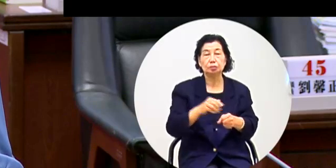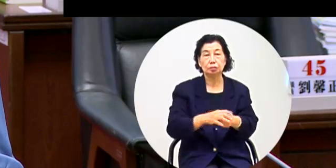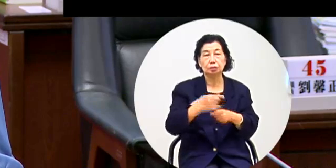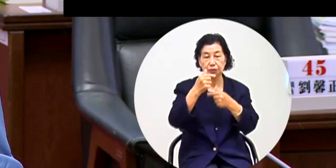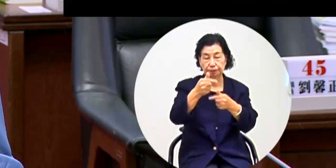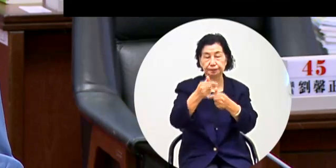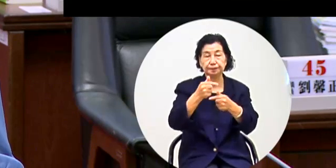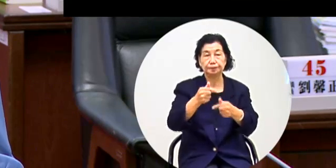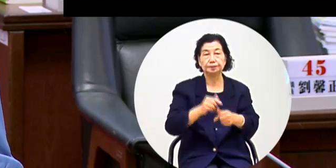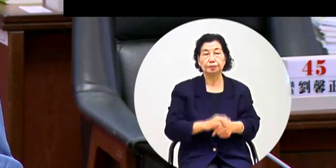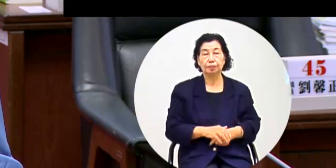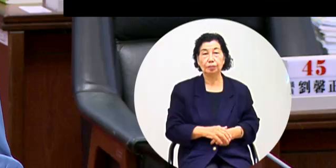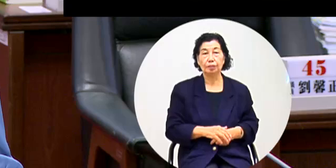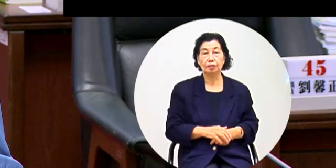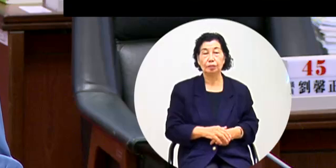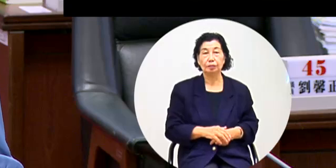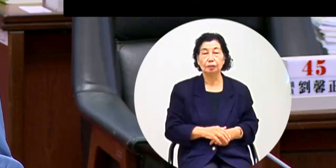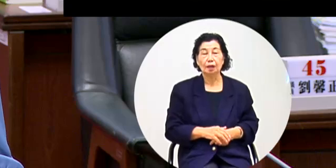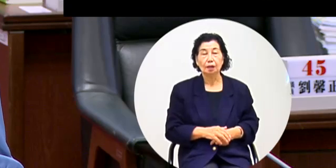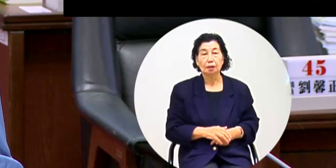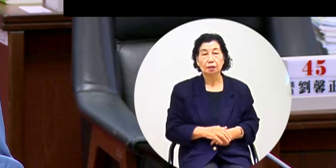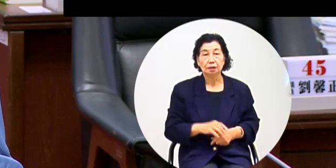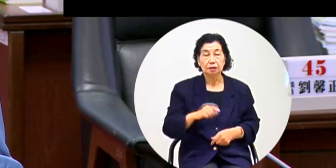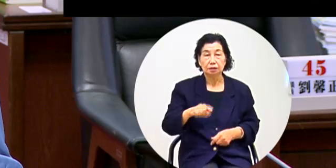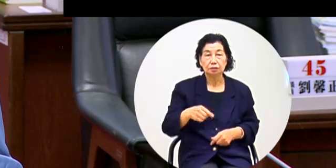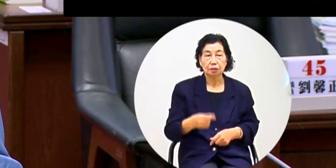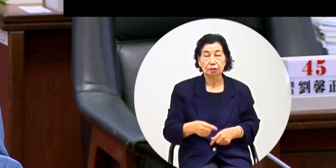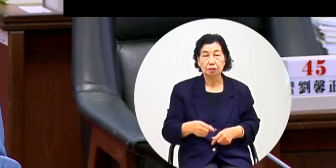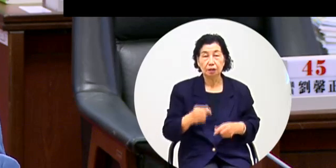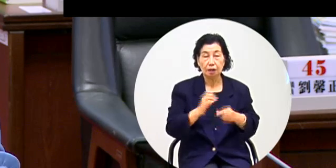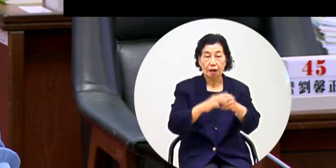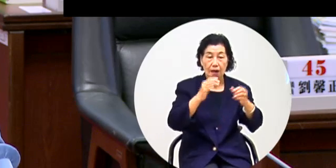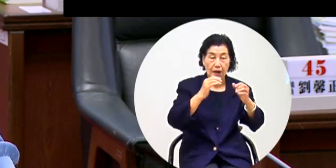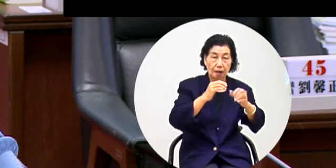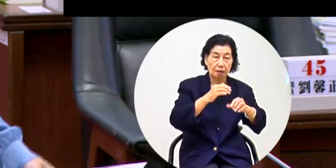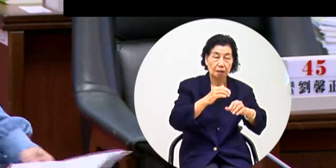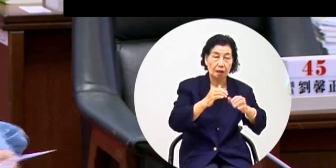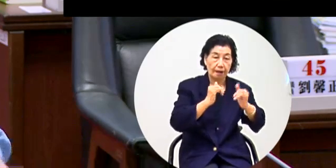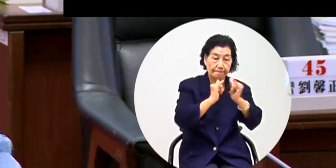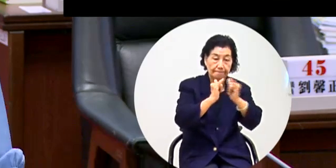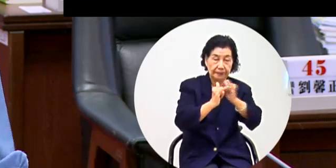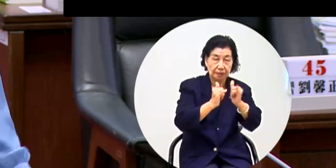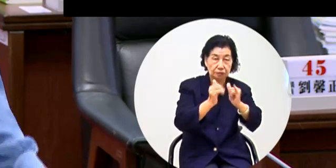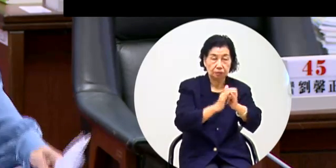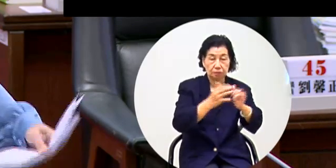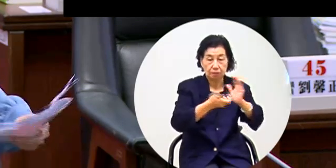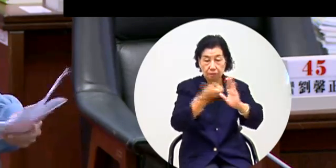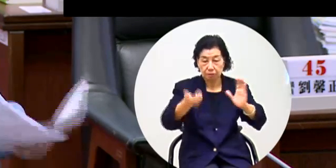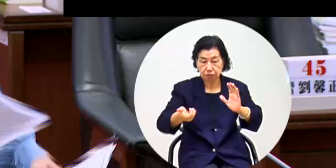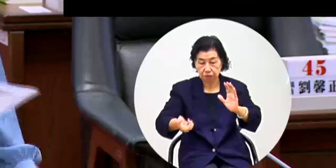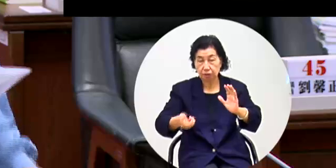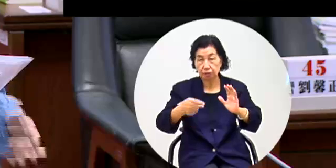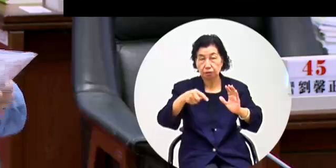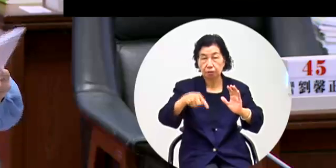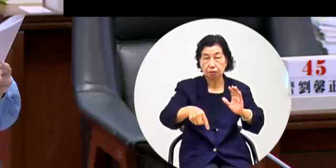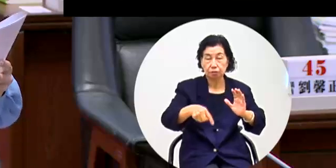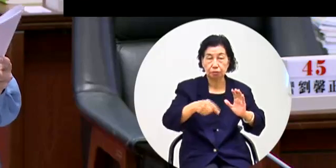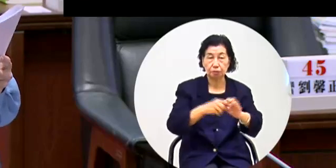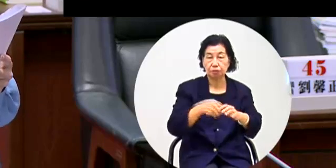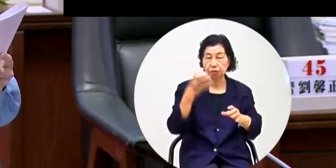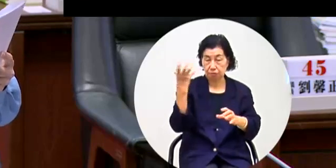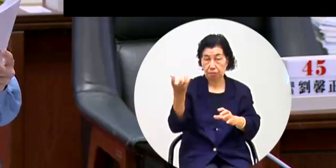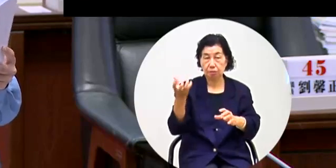居民都一定是迁村范围，啊，那下个那盖建雄嘛，但是有的没有哦。譬如说我这边就有一个陈情案，他是在